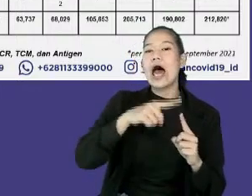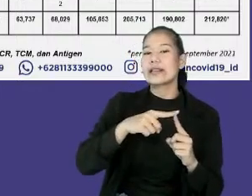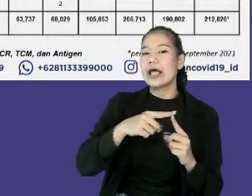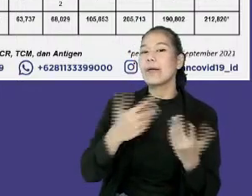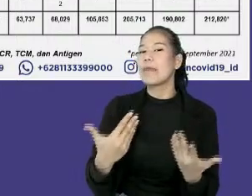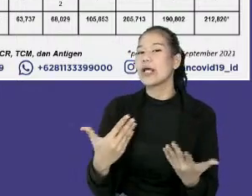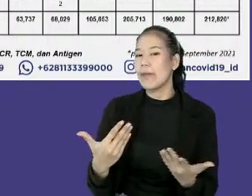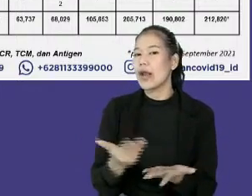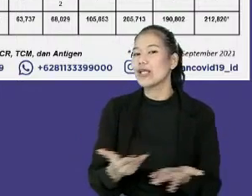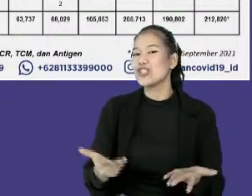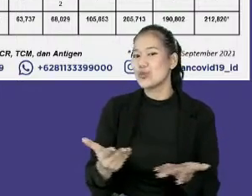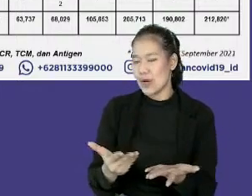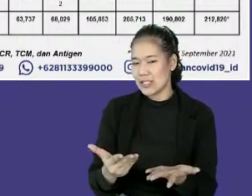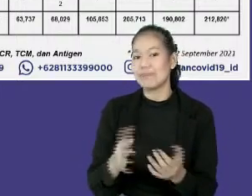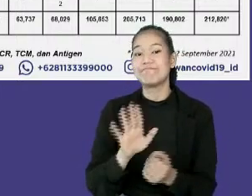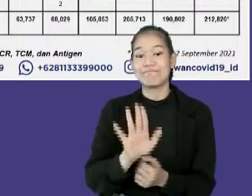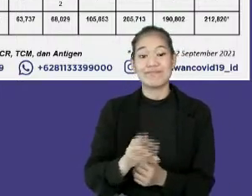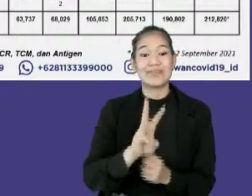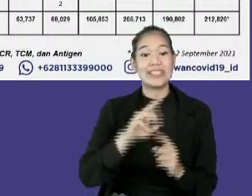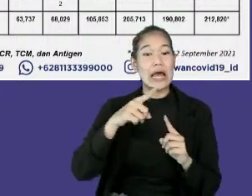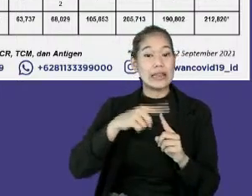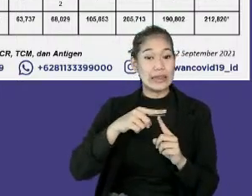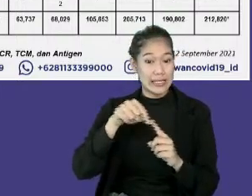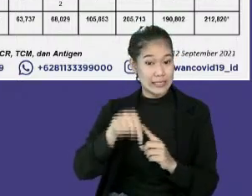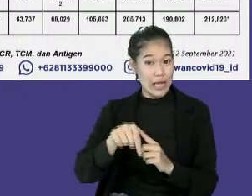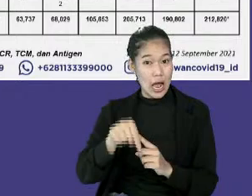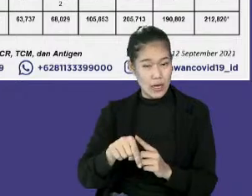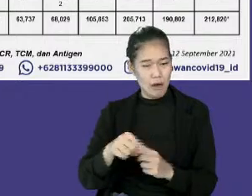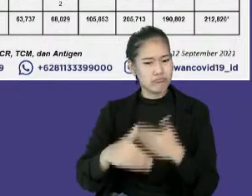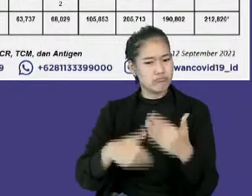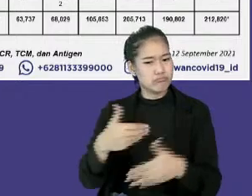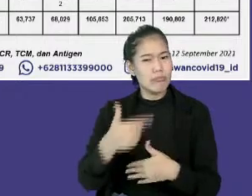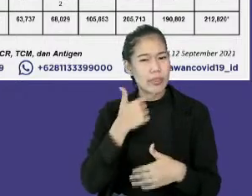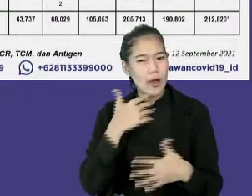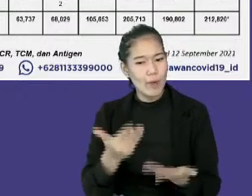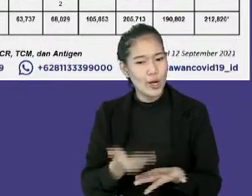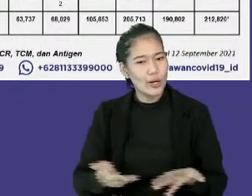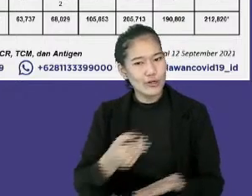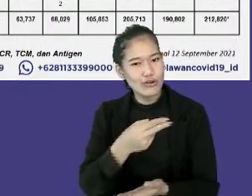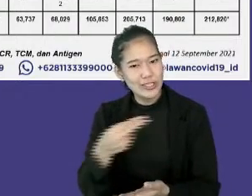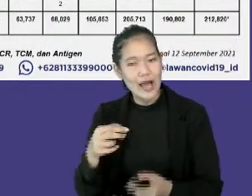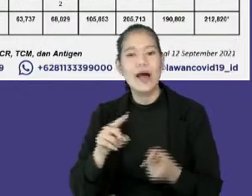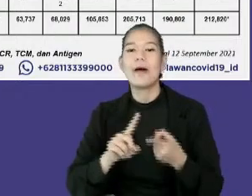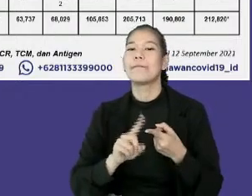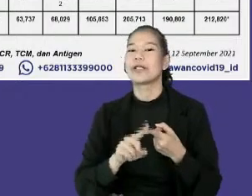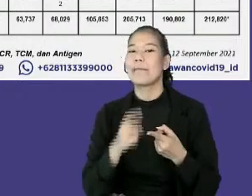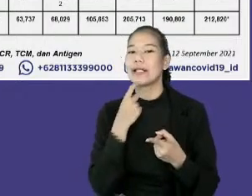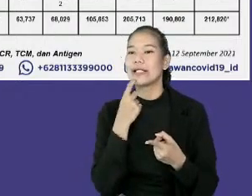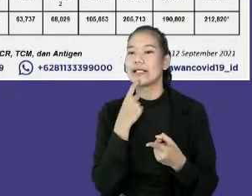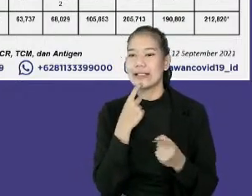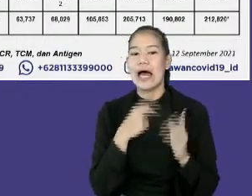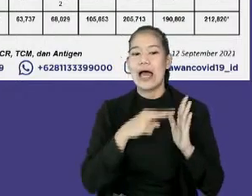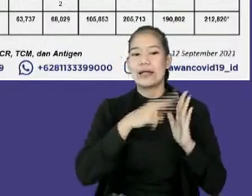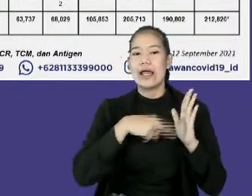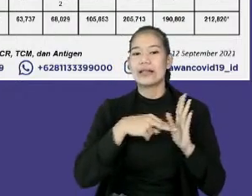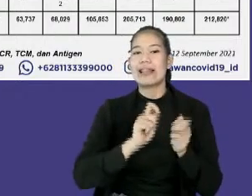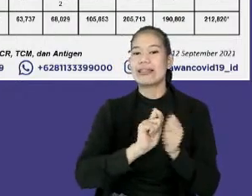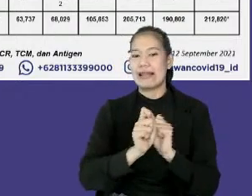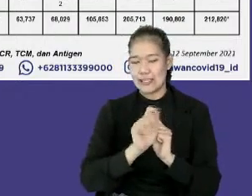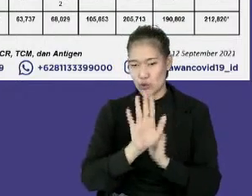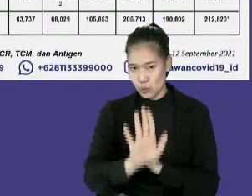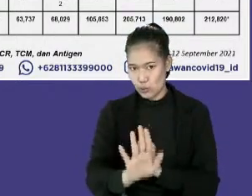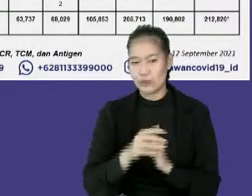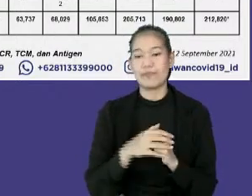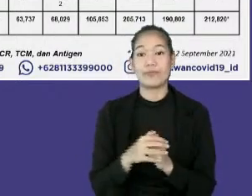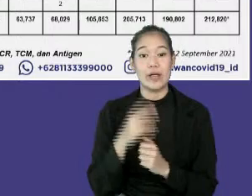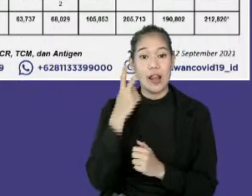Sebelum saya mau ke 3 m gitu ya 3t kita saat ini bagaimana progresnya di Indonesia yang pertama saya bahwa terkait dengan data testing terlebih dahulu